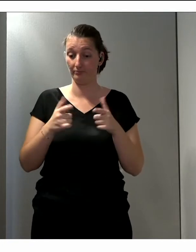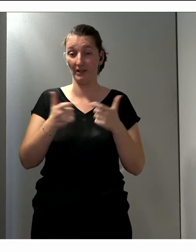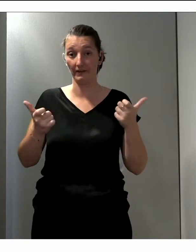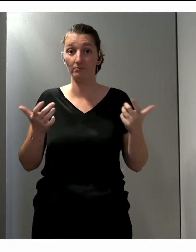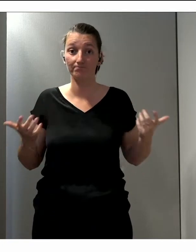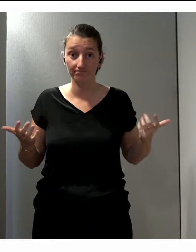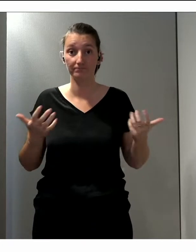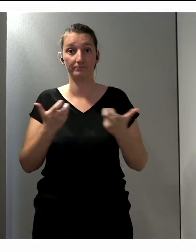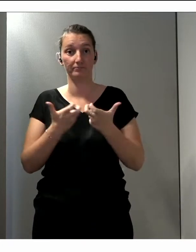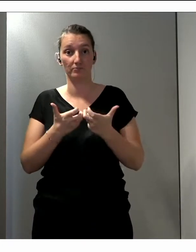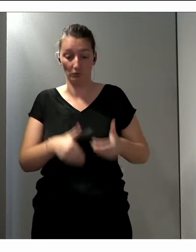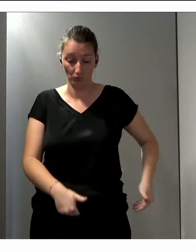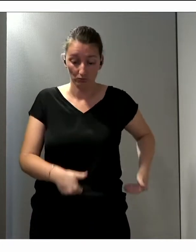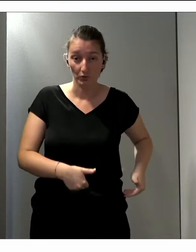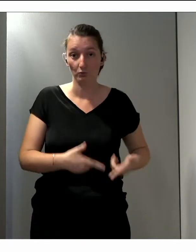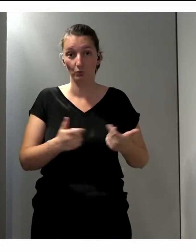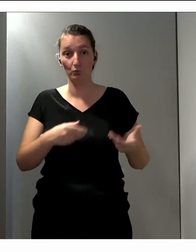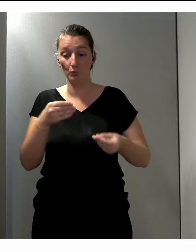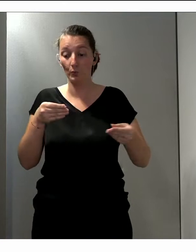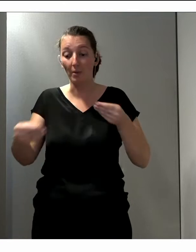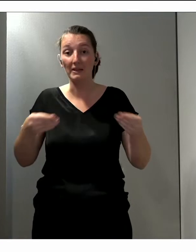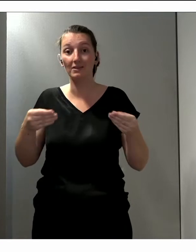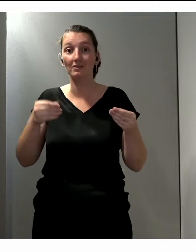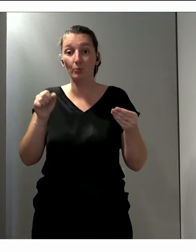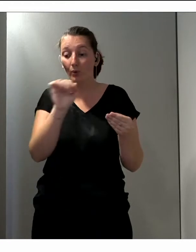pour les personnes qui effectivement ne peuvent s'exprimer qu'à l'écrit.